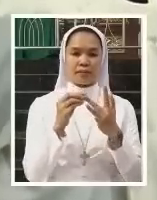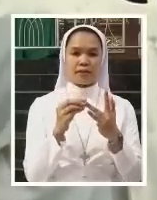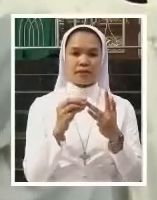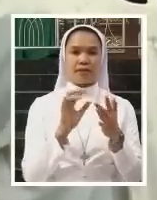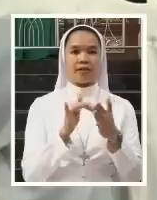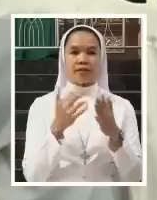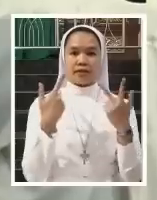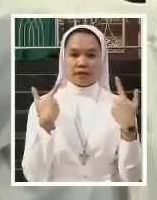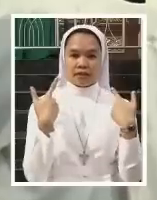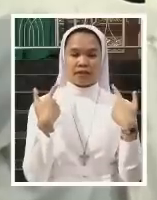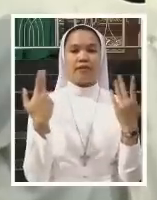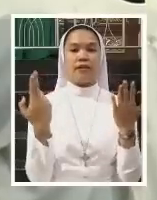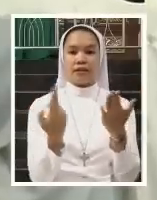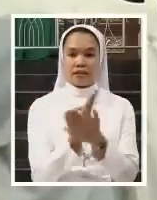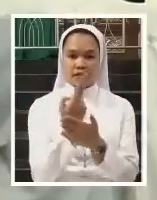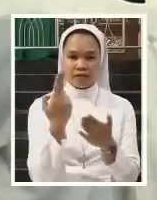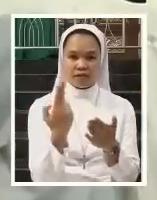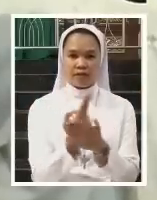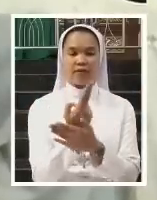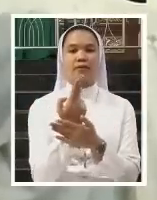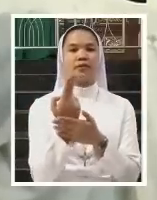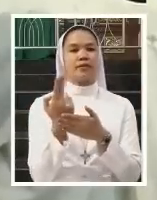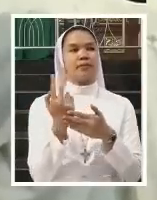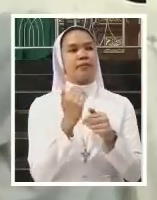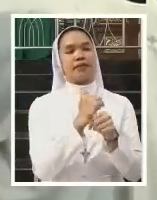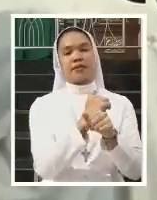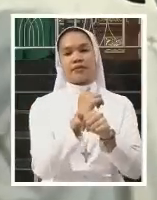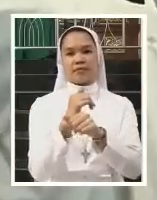may nakaigwa kang bagong mga assignments.